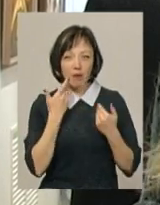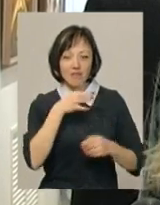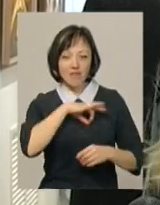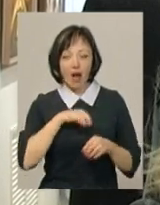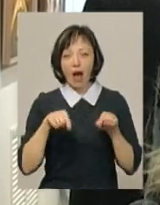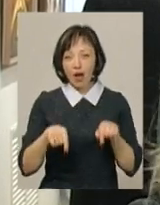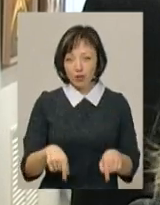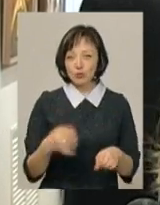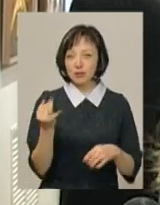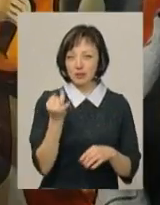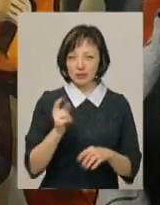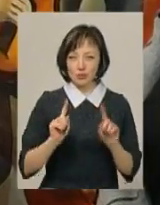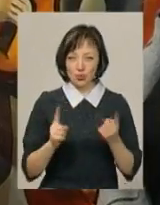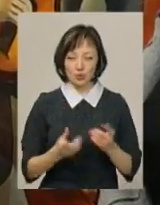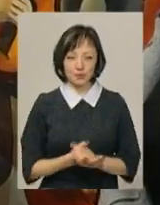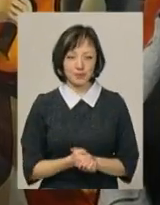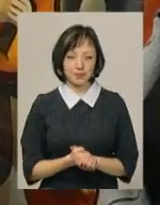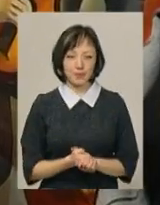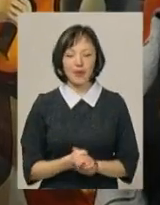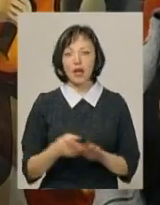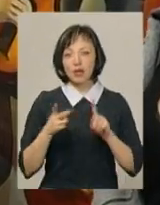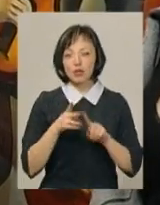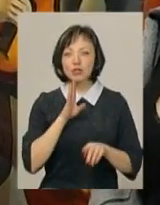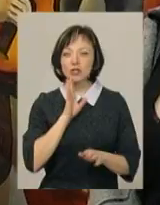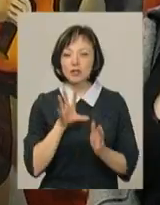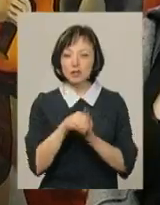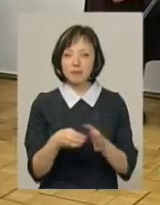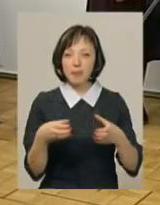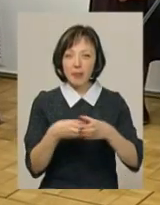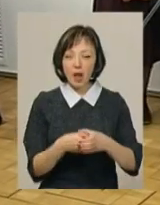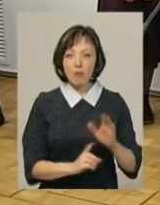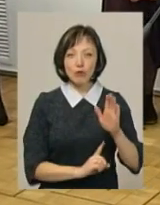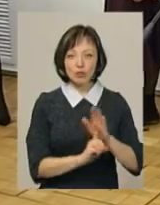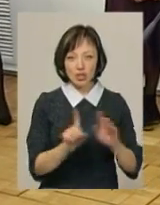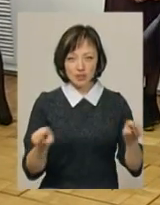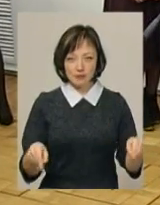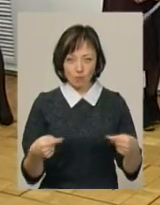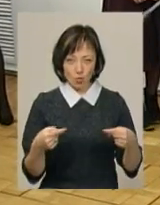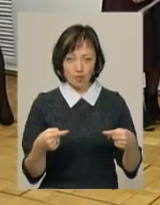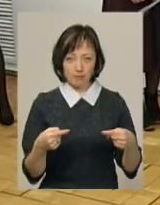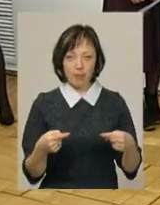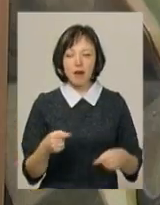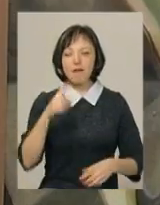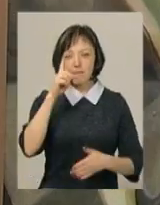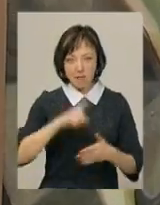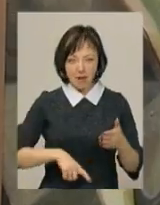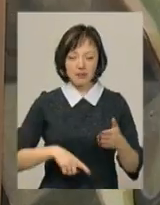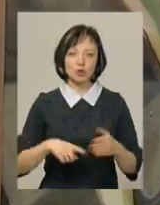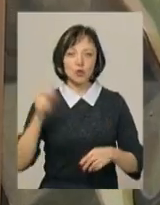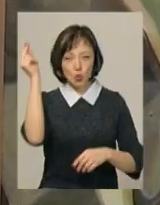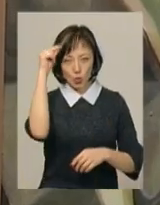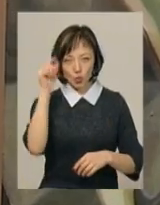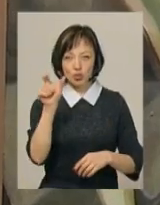взагалі дуже цікаво. Світлана Мельничук у рефлекторному взаємозв'язку від початку утворення спілки. Впевнена, що з учителем